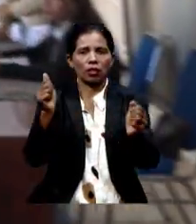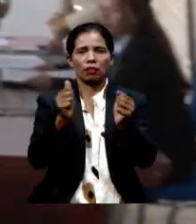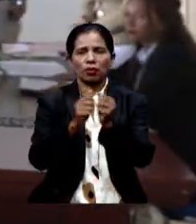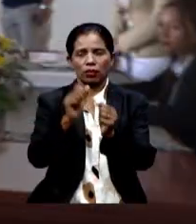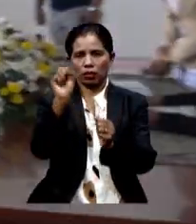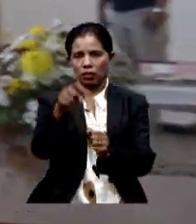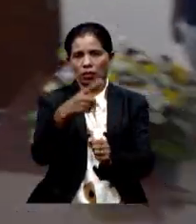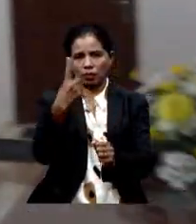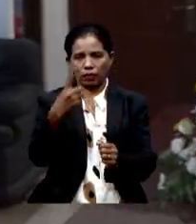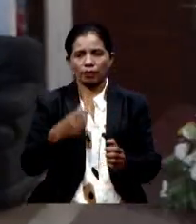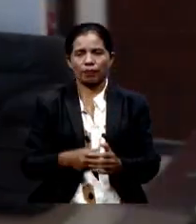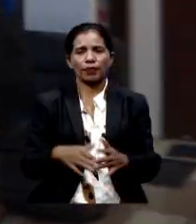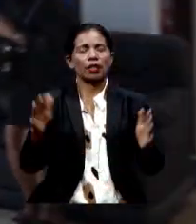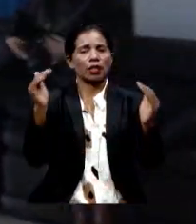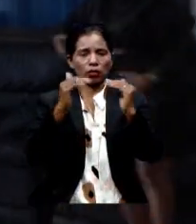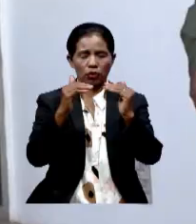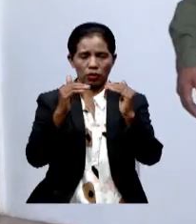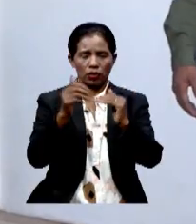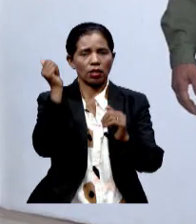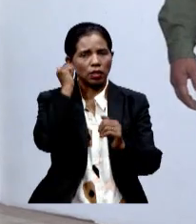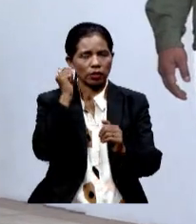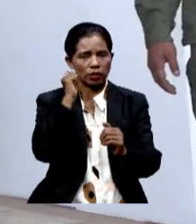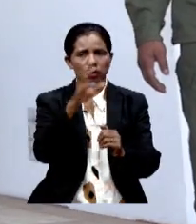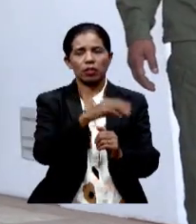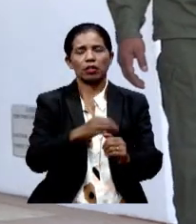Rasingidam. Iha konferensi nivel alto ASEAN emos